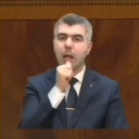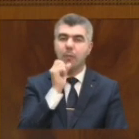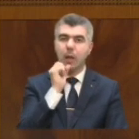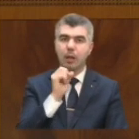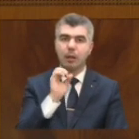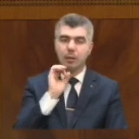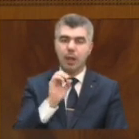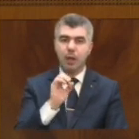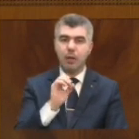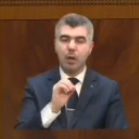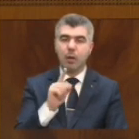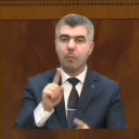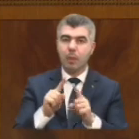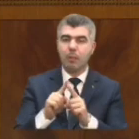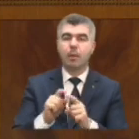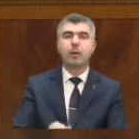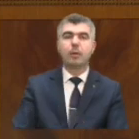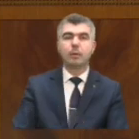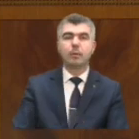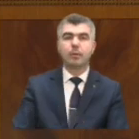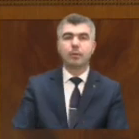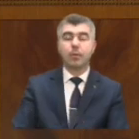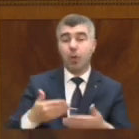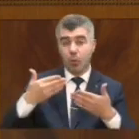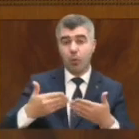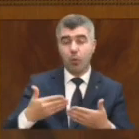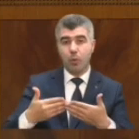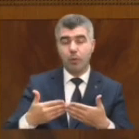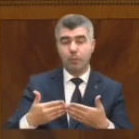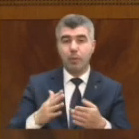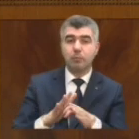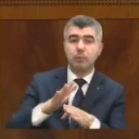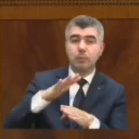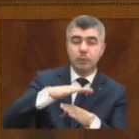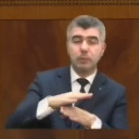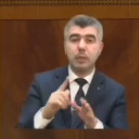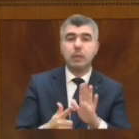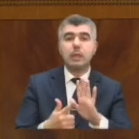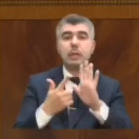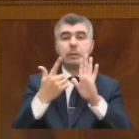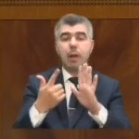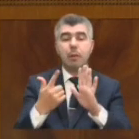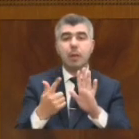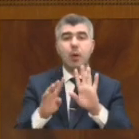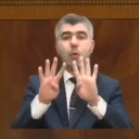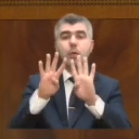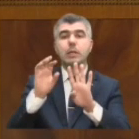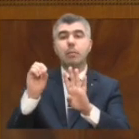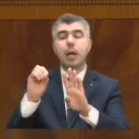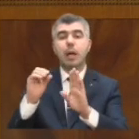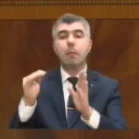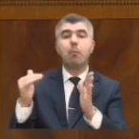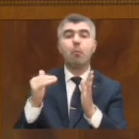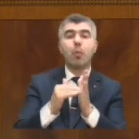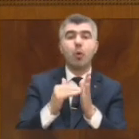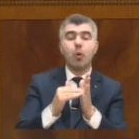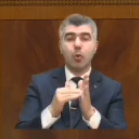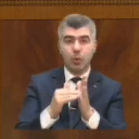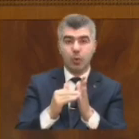اللي هي مهمه بالنسبه لبلادنا. اليوم دخلات 780 مليون متر مكعب